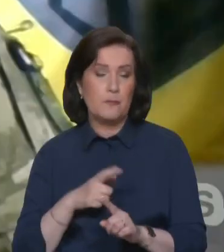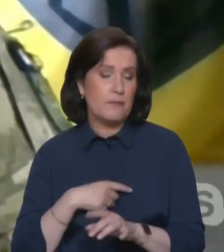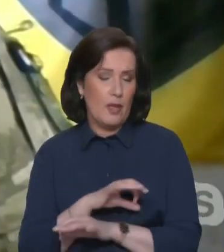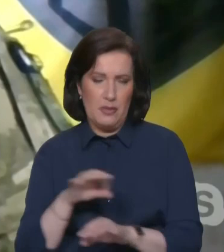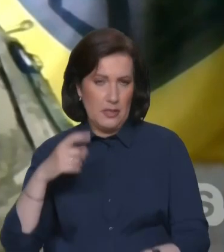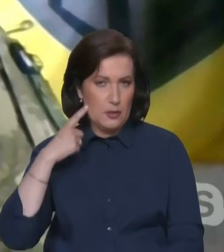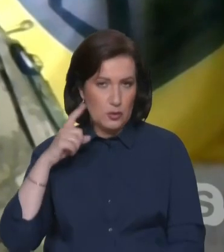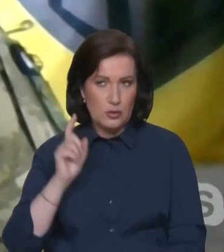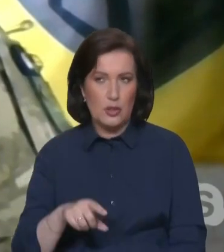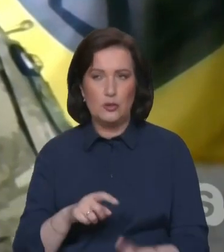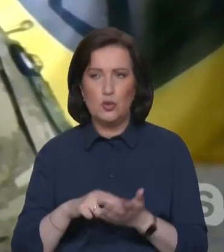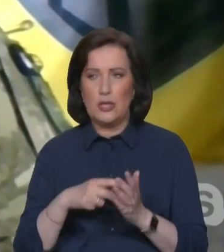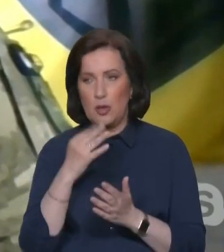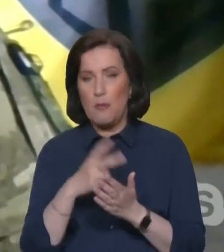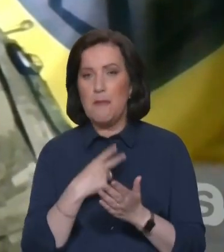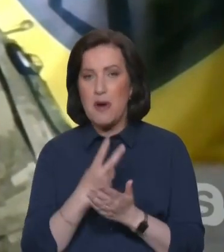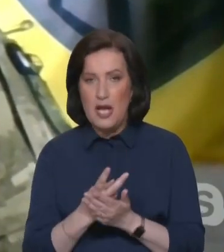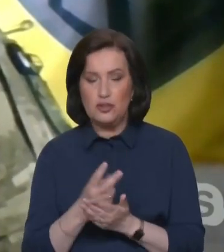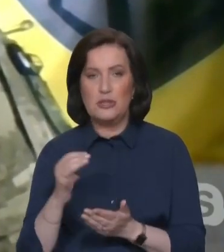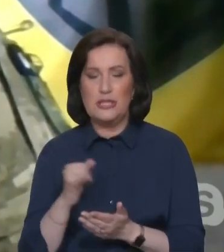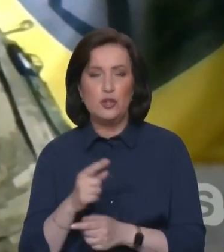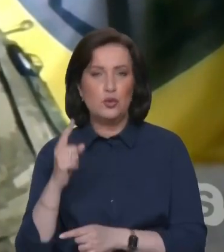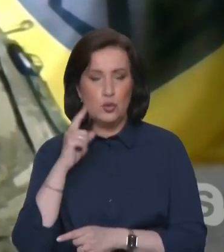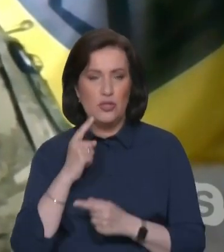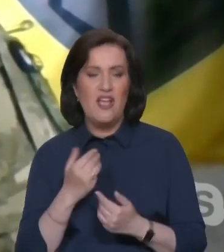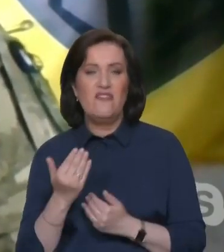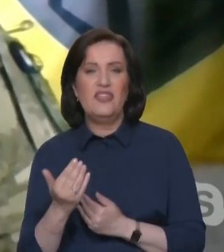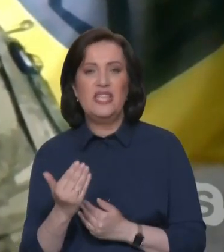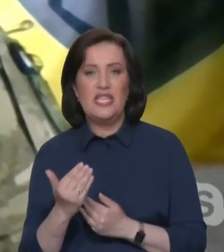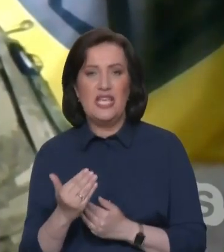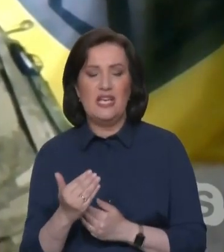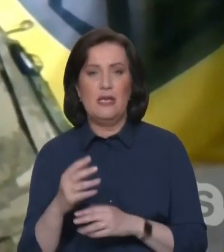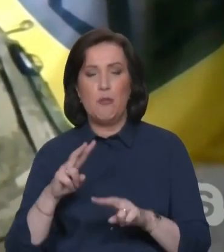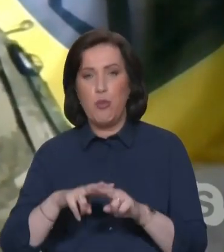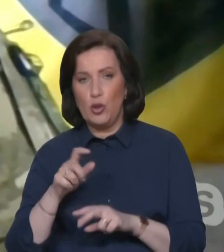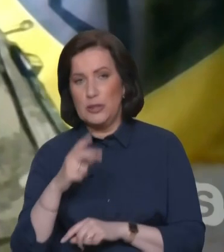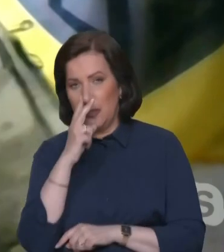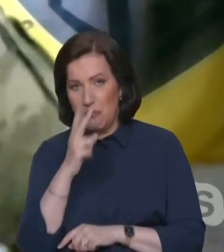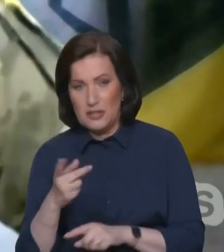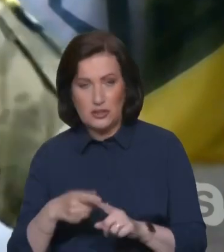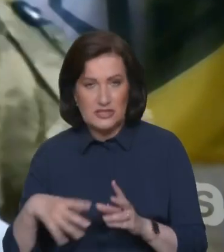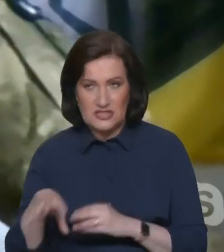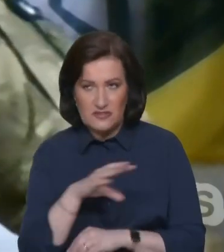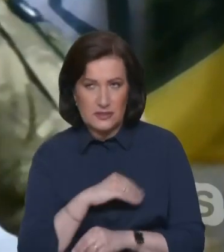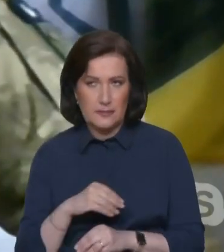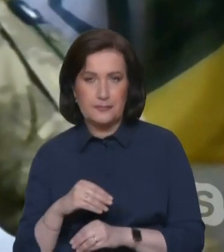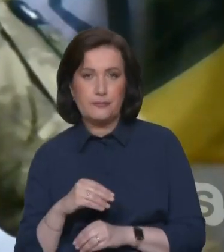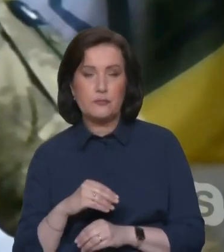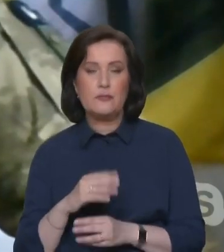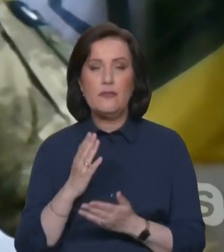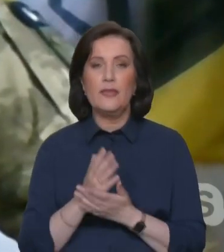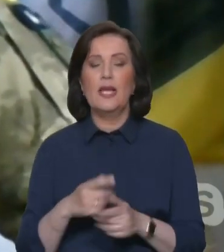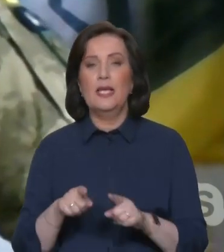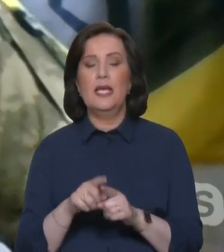прекрасно знаємо, цю тактику ми бачили і чули від їхніх полонених, і бачили це все. Це є